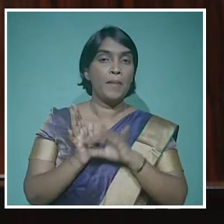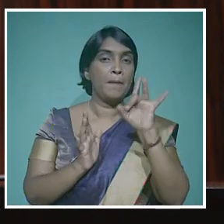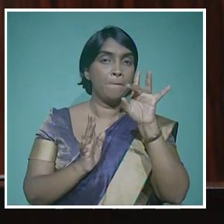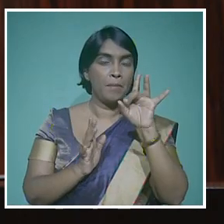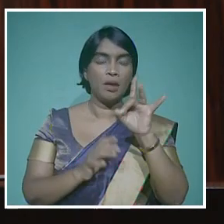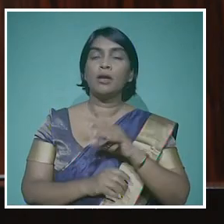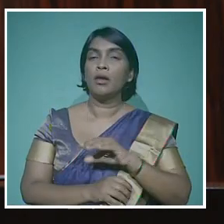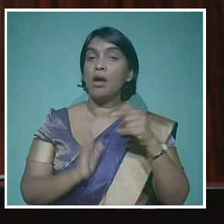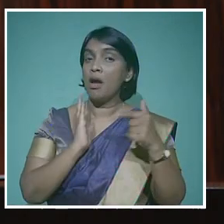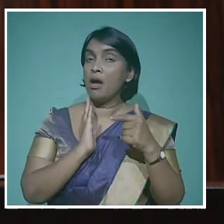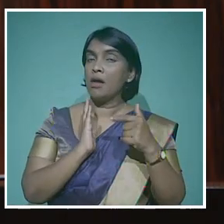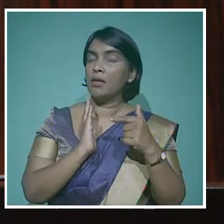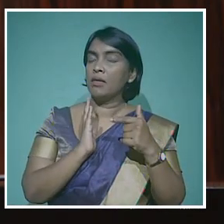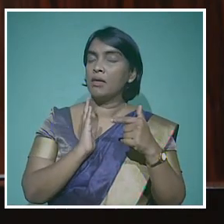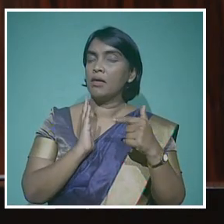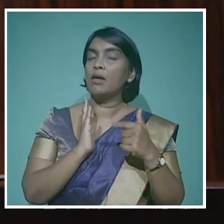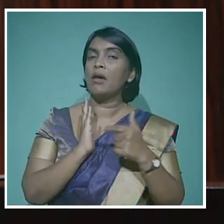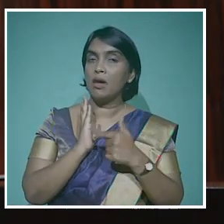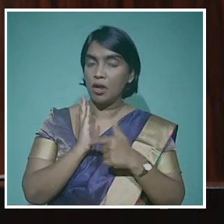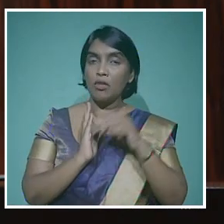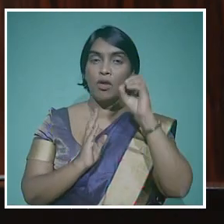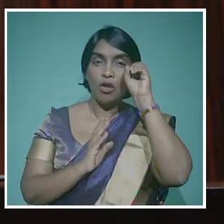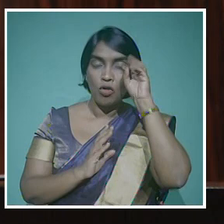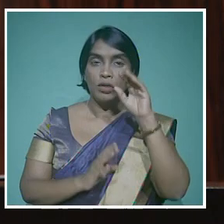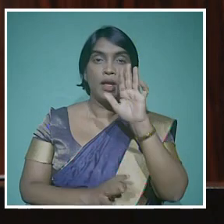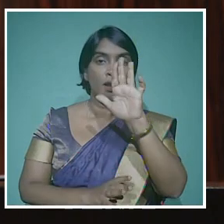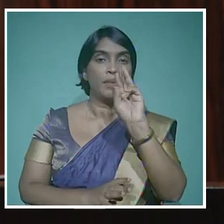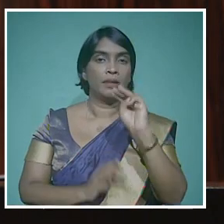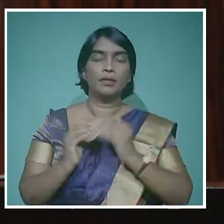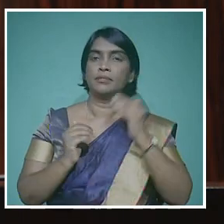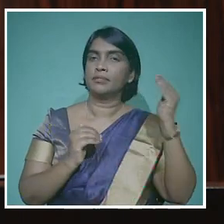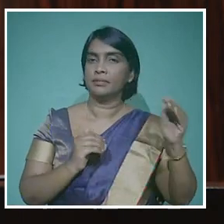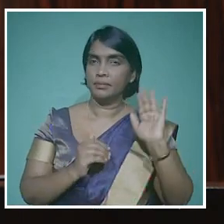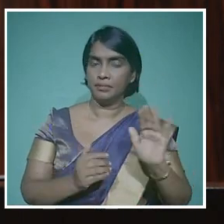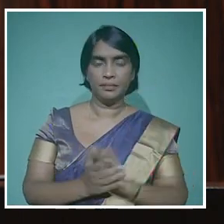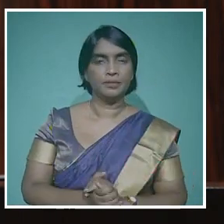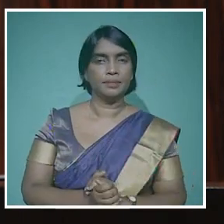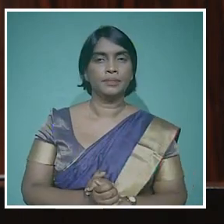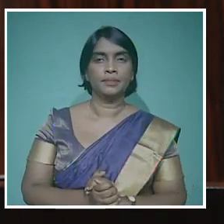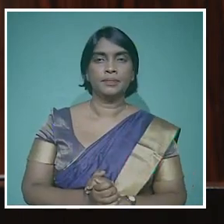දින අඟහරුවාදා පූර්ව භාග 9:30 වන තෙක් කල්තබුන ලැබේ.